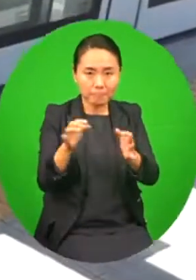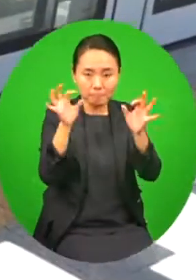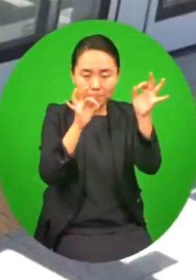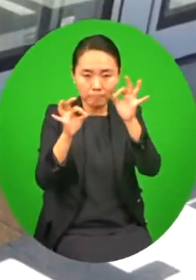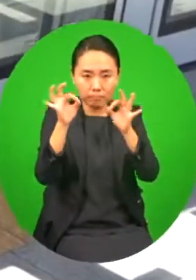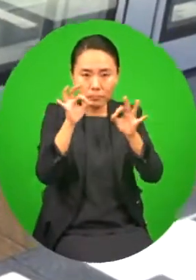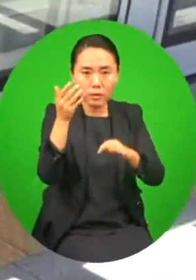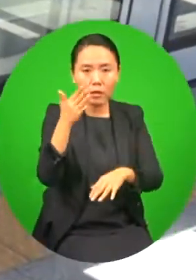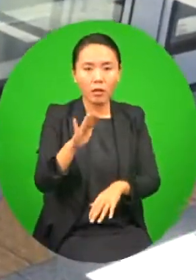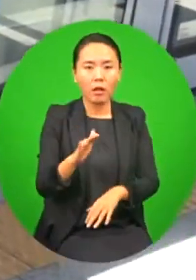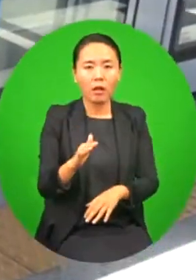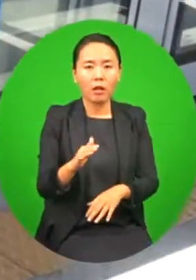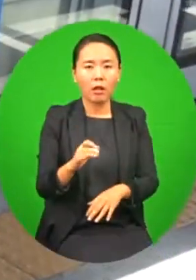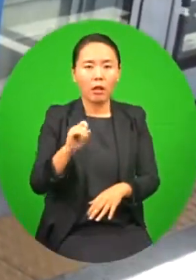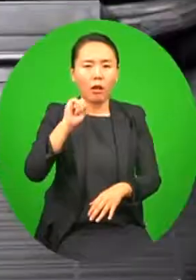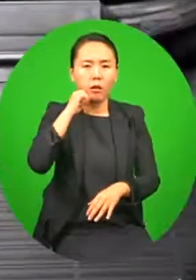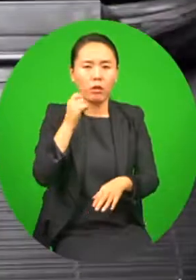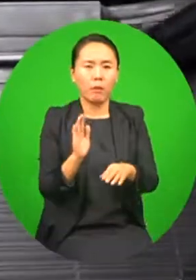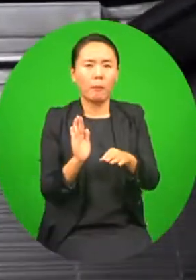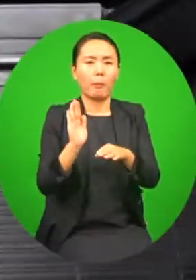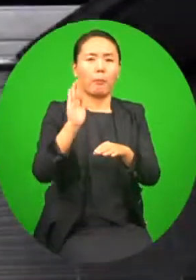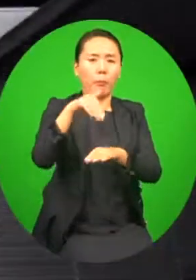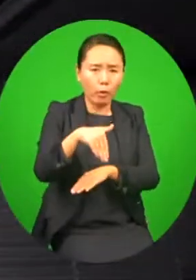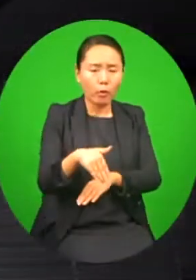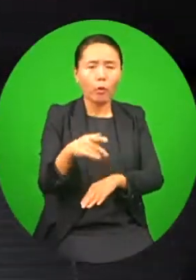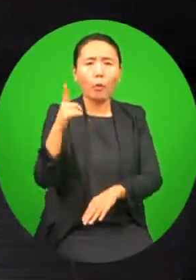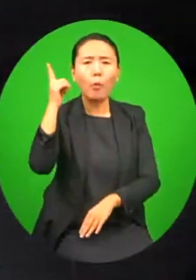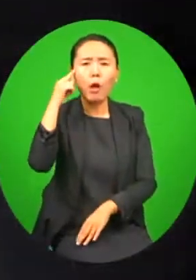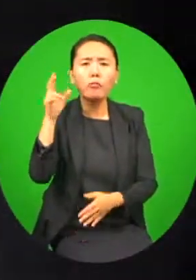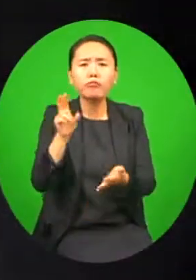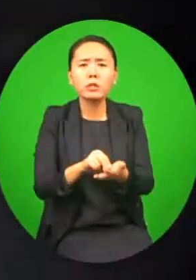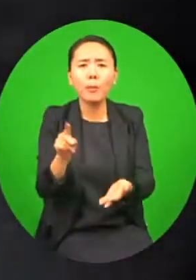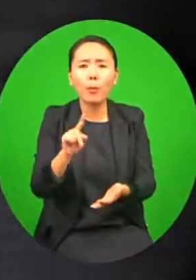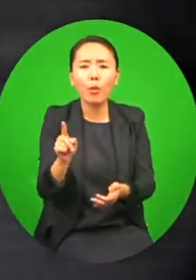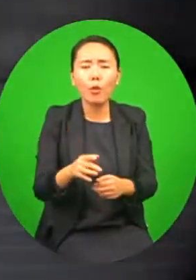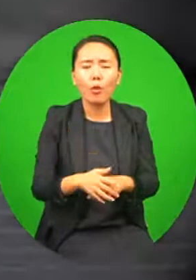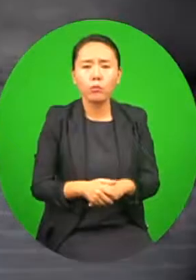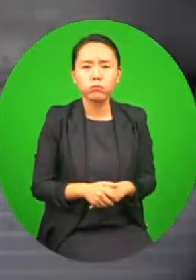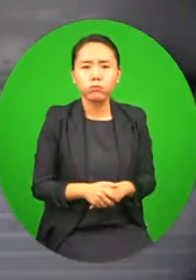그런데 덜컥이며 올라가는 휠체어. 무슨 문제가 생긴 걸까요?